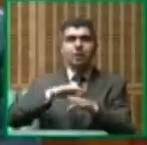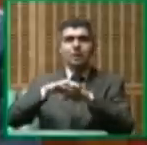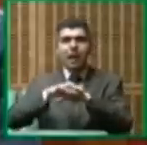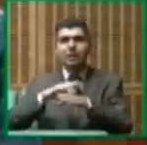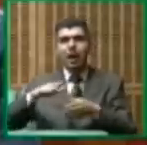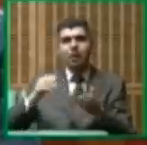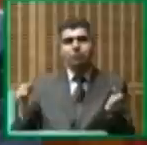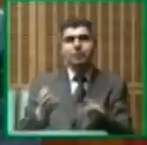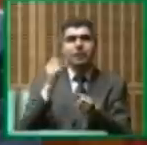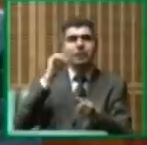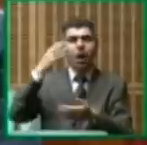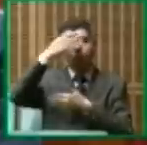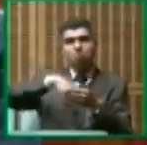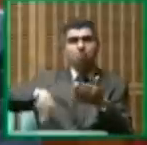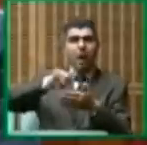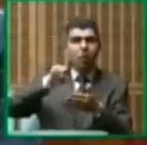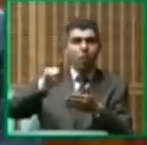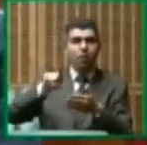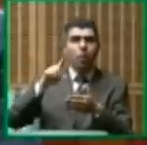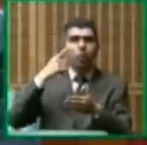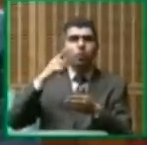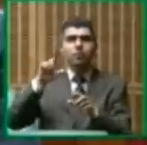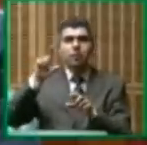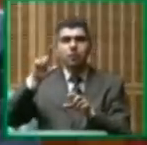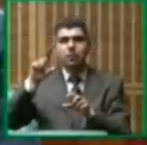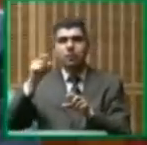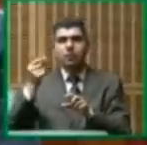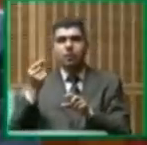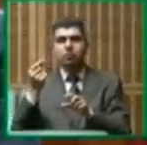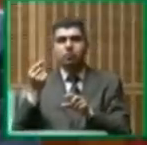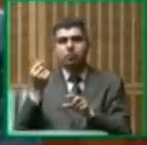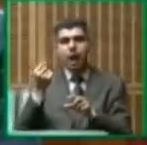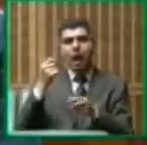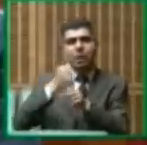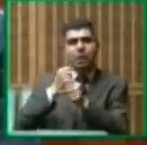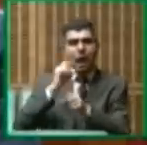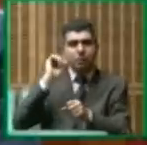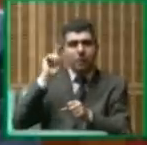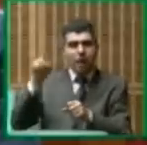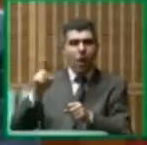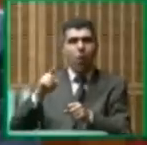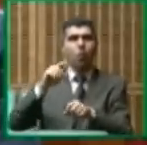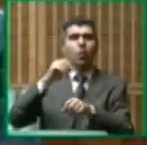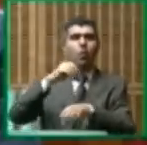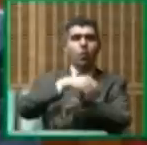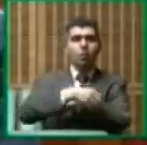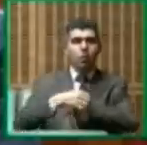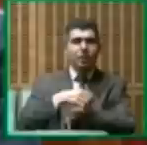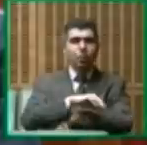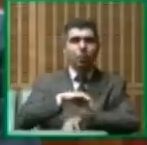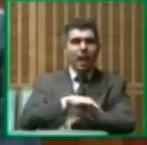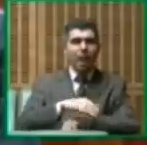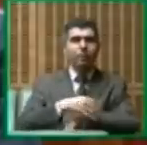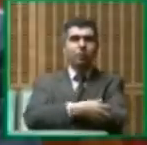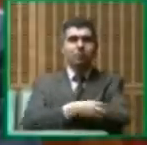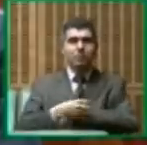الوطني. ثانيا، معرفة الفوارق بين مستوى التنمية البشرية للجهات والفئات الاجتماعية،